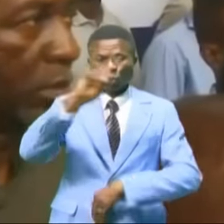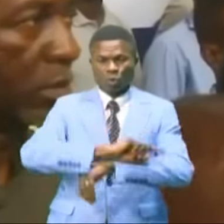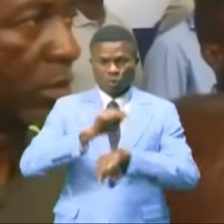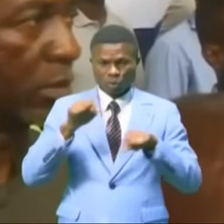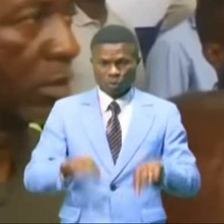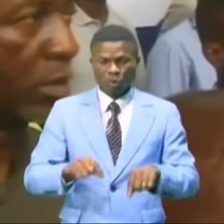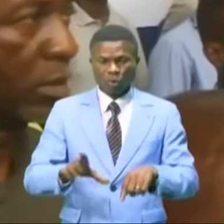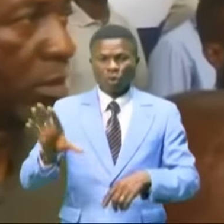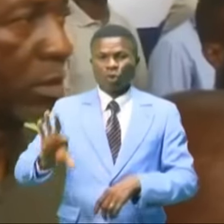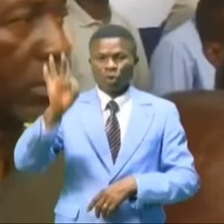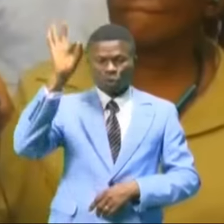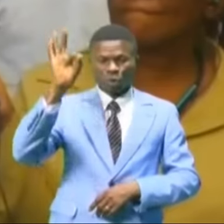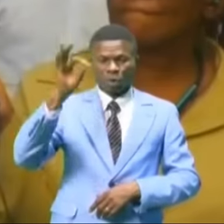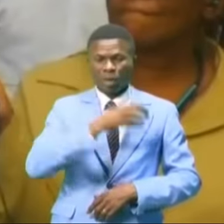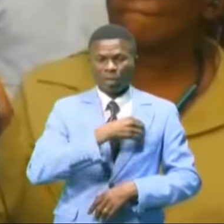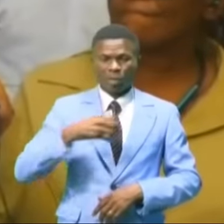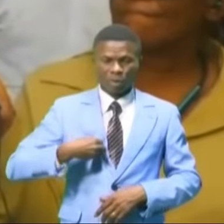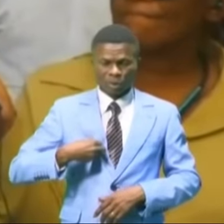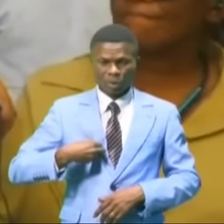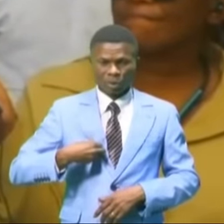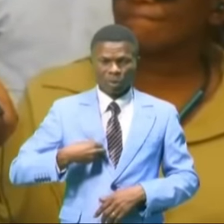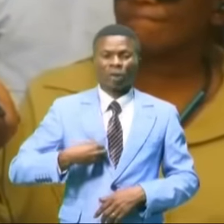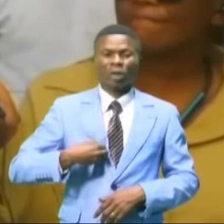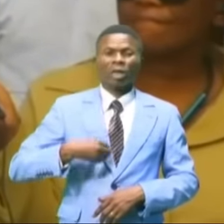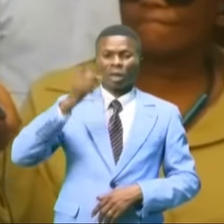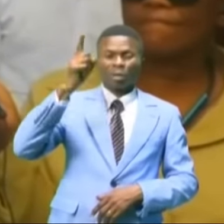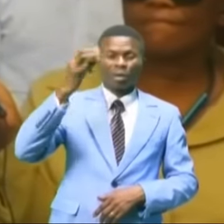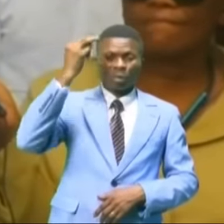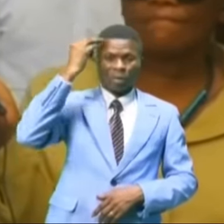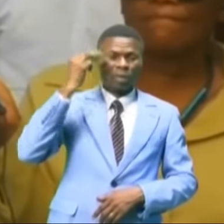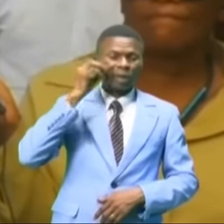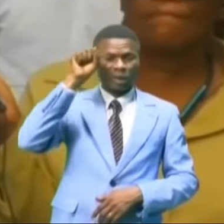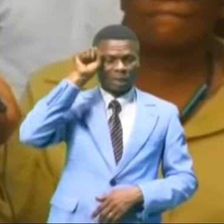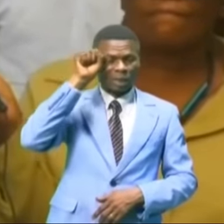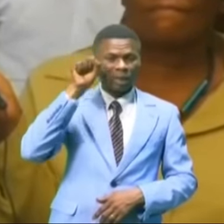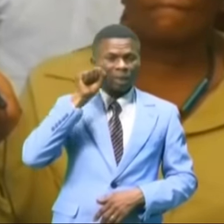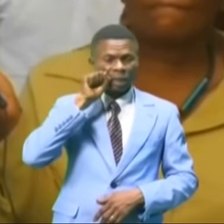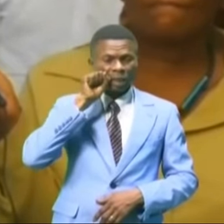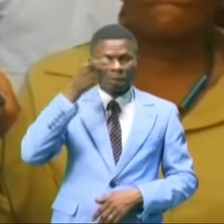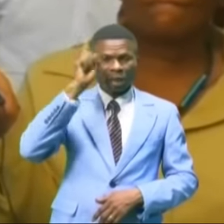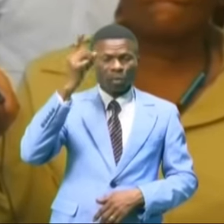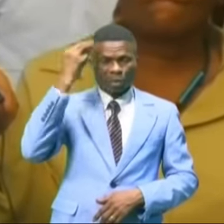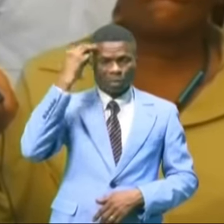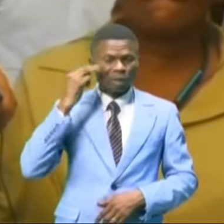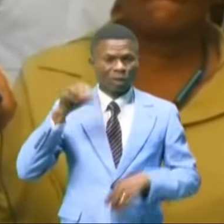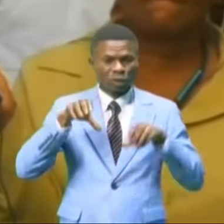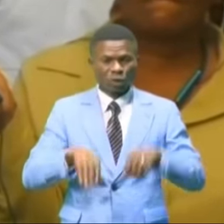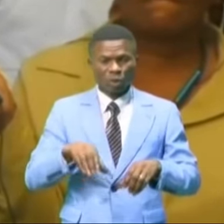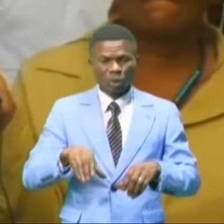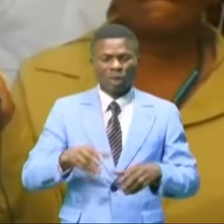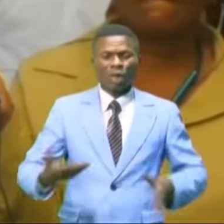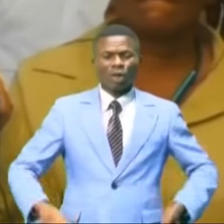de la nomination de Mme Judith Suminwantuluka au poste de Premier ministre pour saluer les travaux de